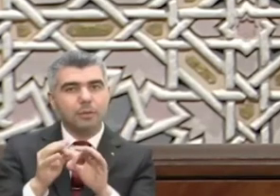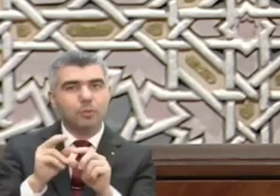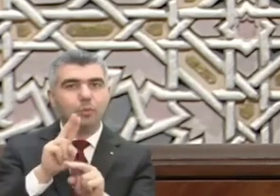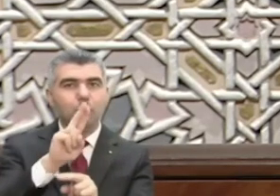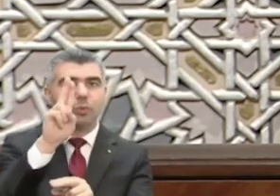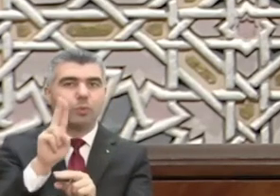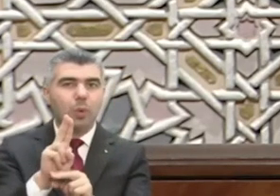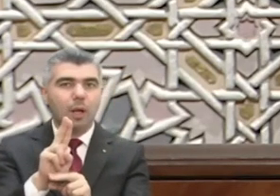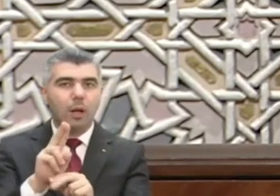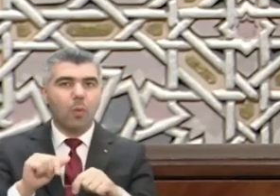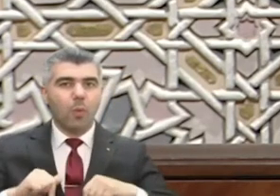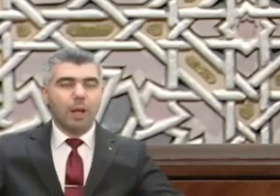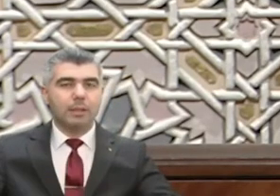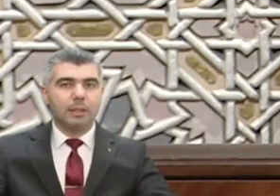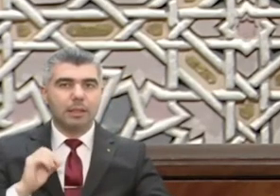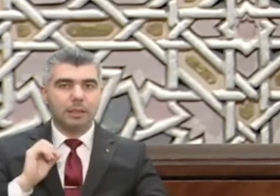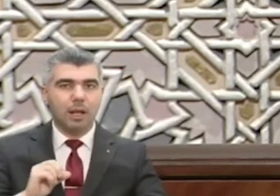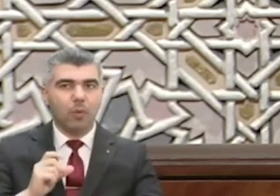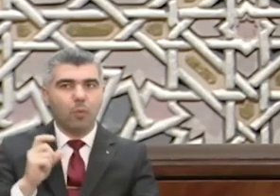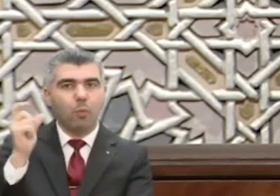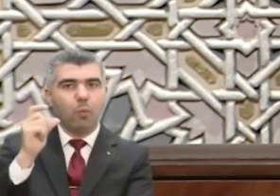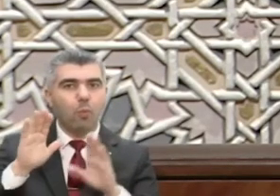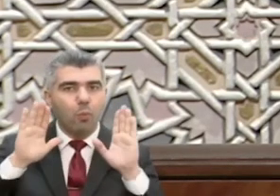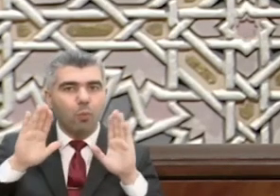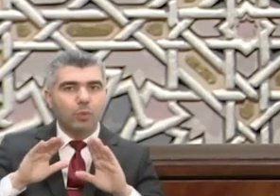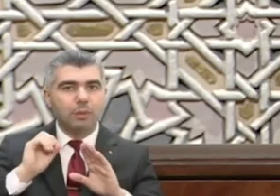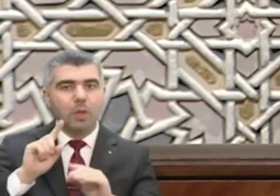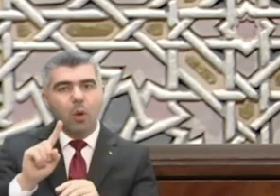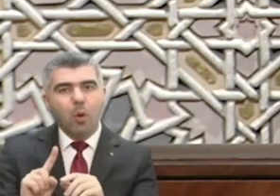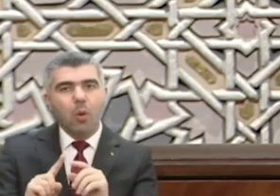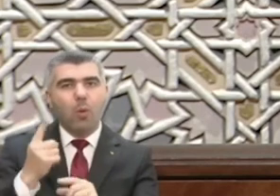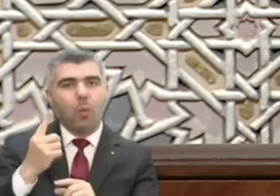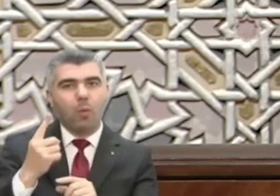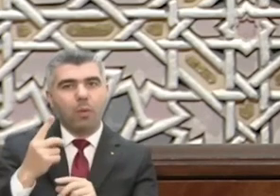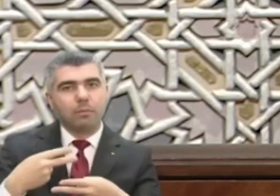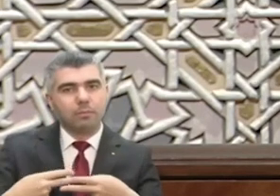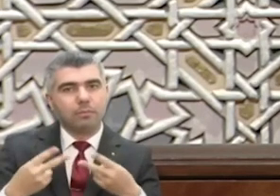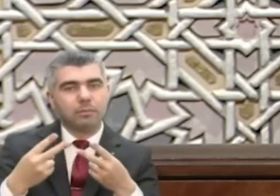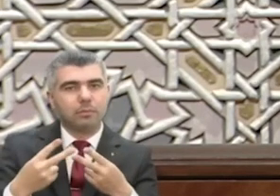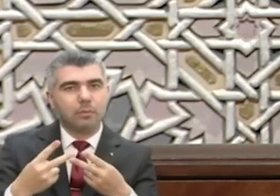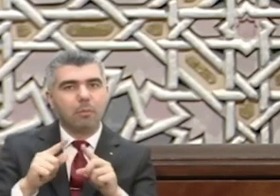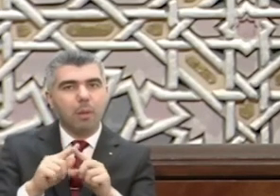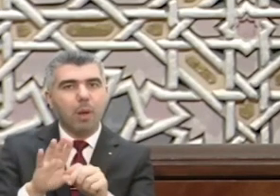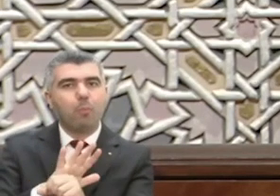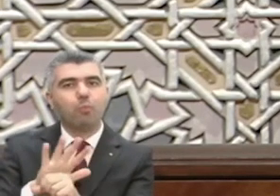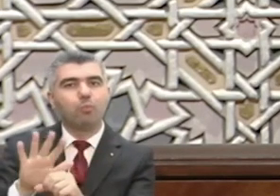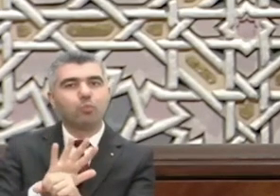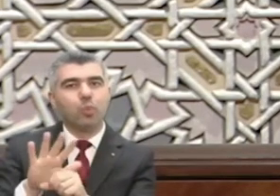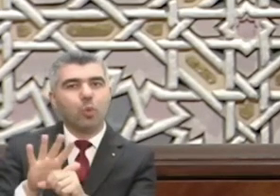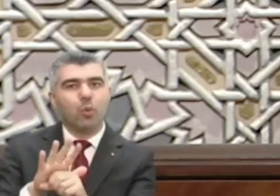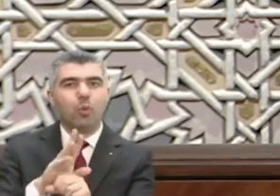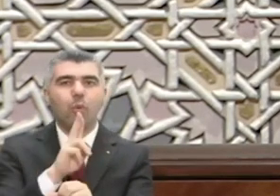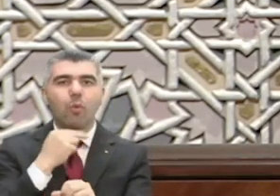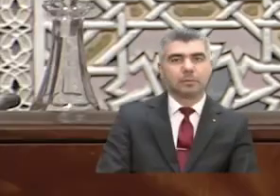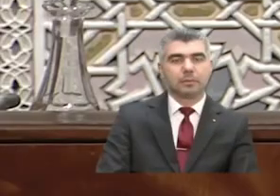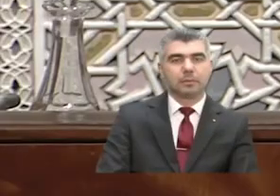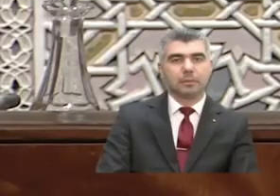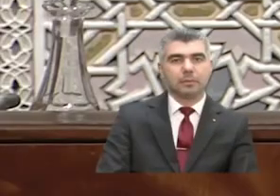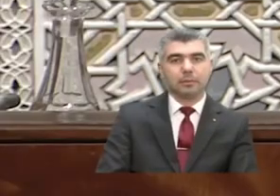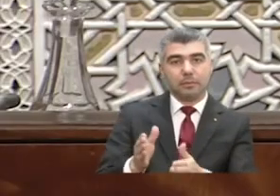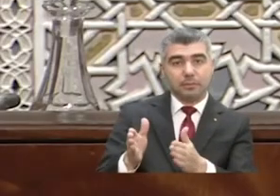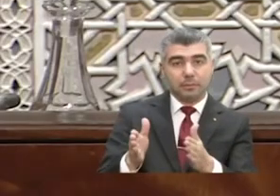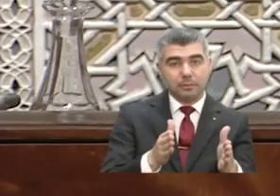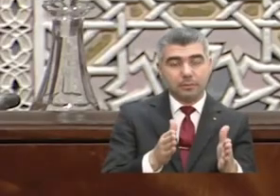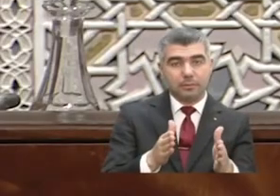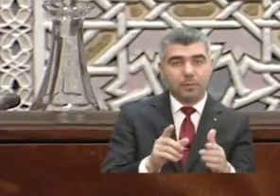الموجهة للسيد وزير الأوقاف والشؤون الإسلامية مع بداية الجلسة، وذلك نظراً لالتزامات حكومية طارئة. نشرع